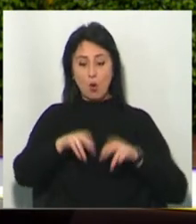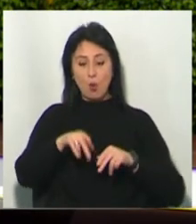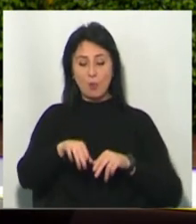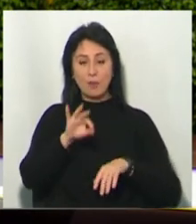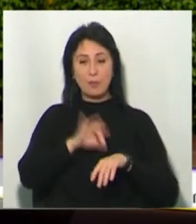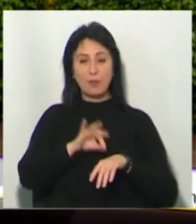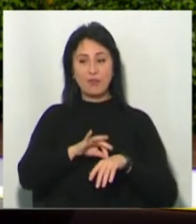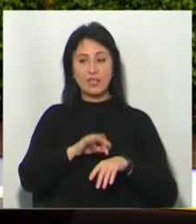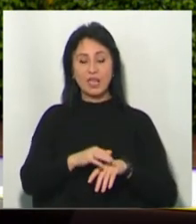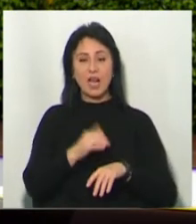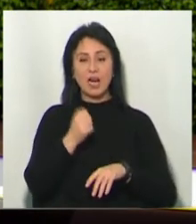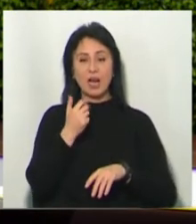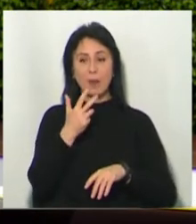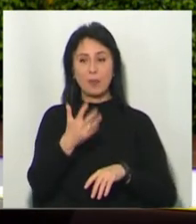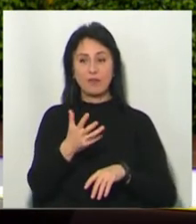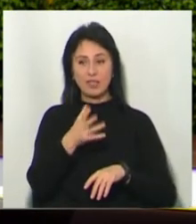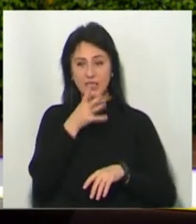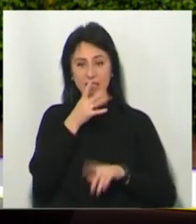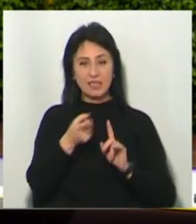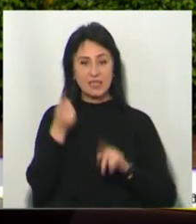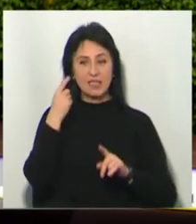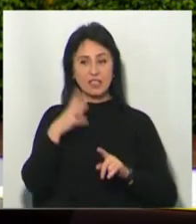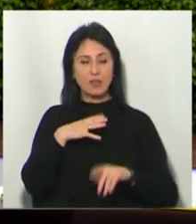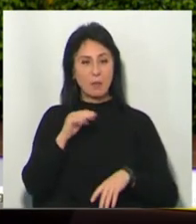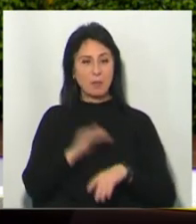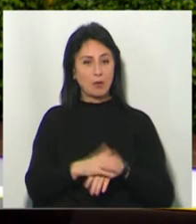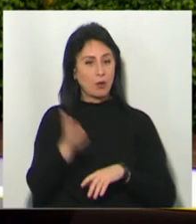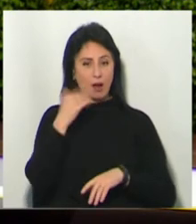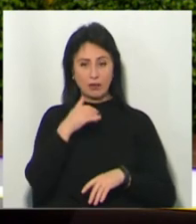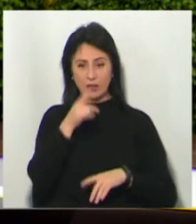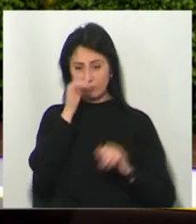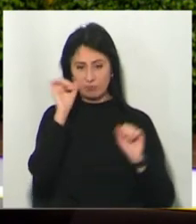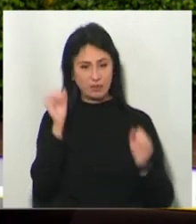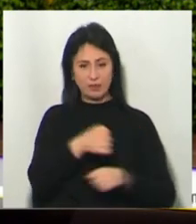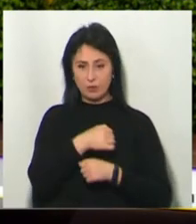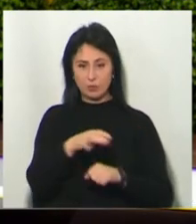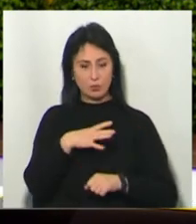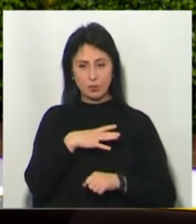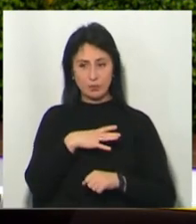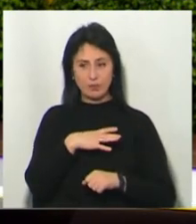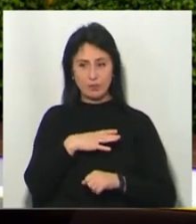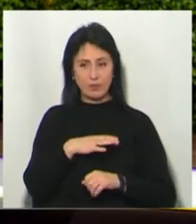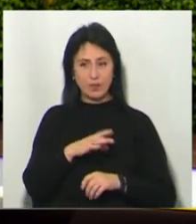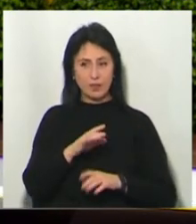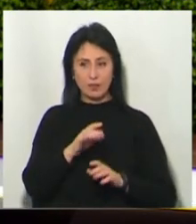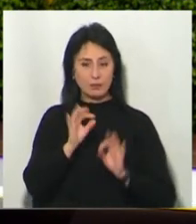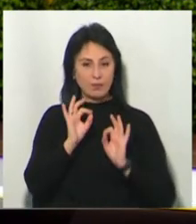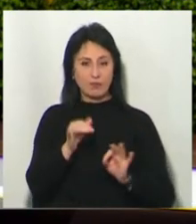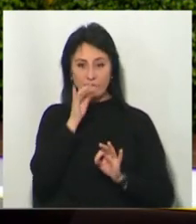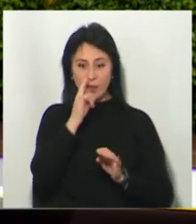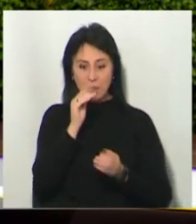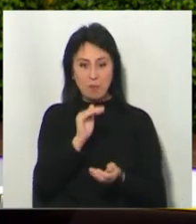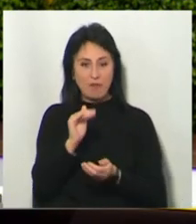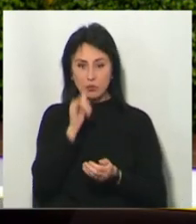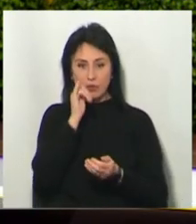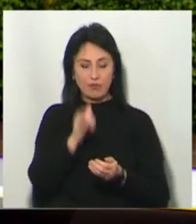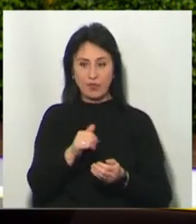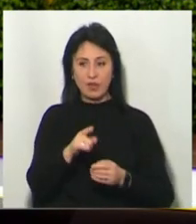აღნიშნული პათოლოგია რამოდენიმე წლის წინ იყო ფაქტიურად აბსოლუტურად არაოპერაბელური და ეს